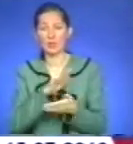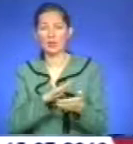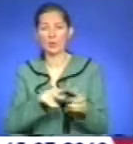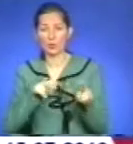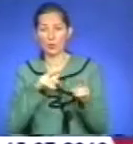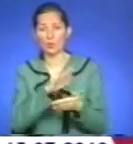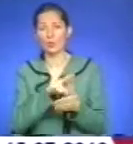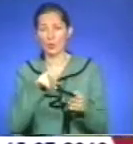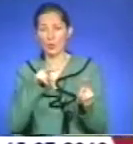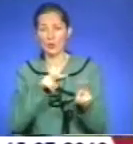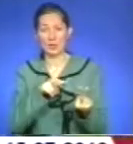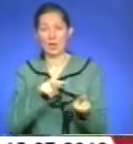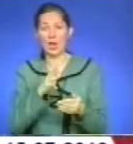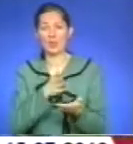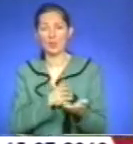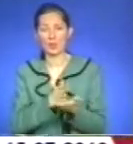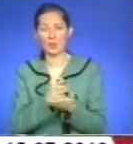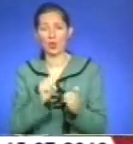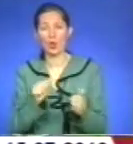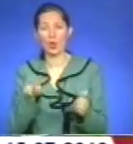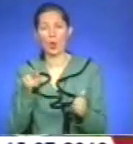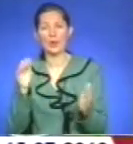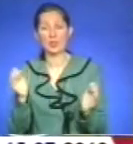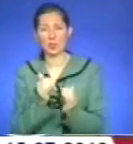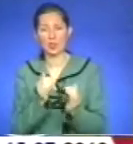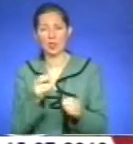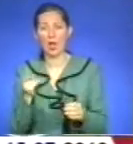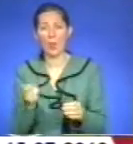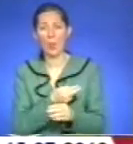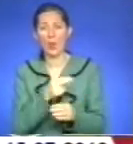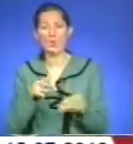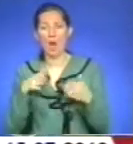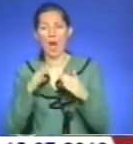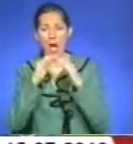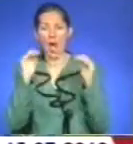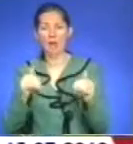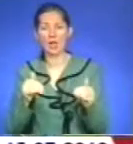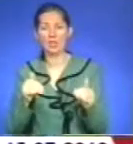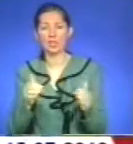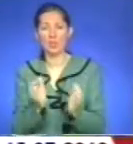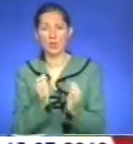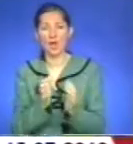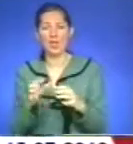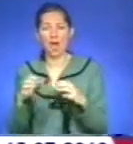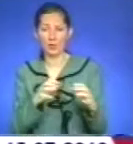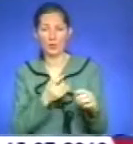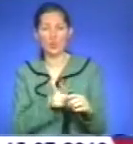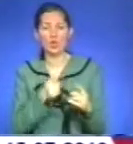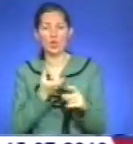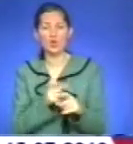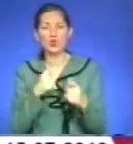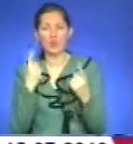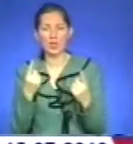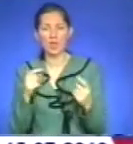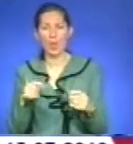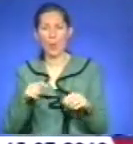зменшення такого явища, як позагаражне зберігання автобусів. Це дуже велике, ми рахуємо, порушення, тому